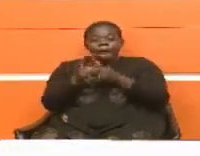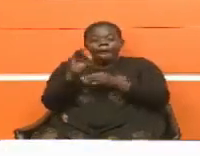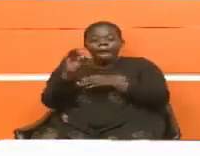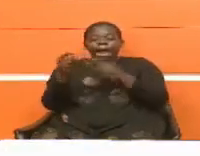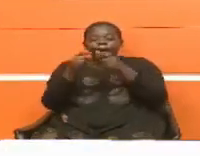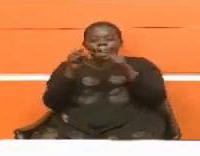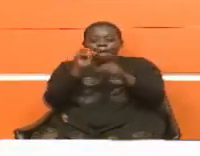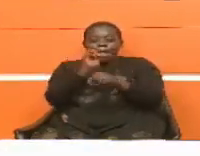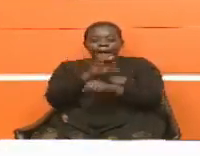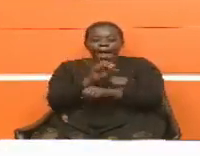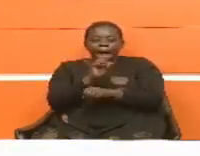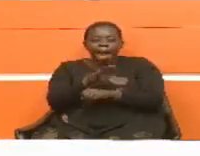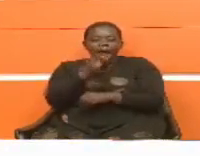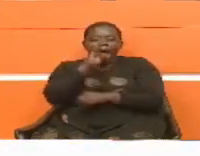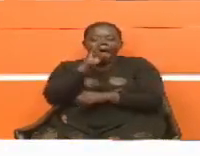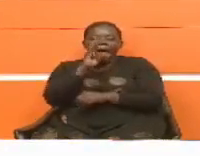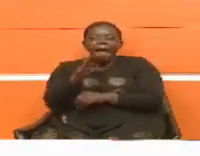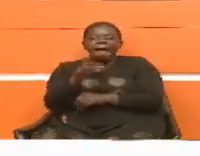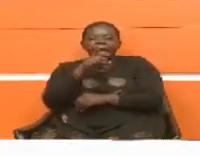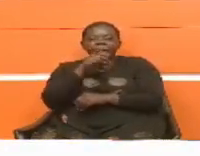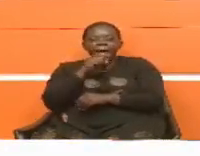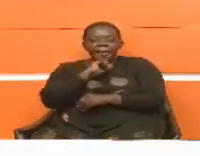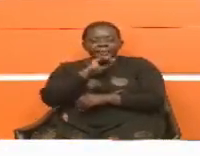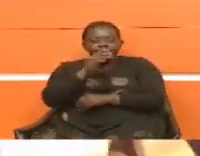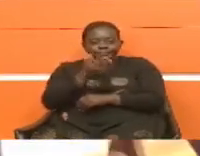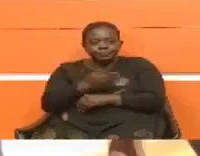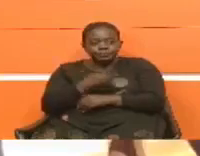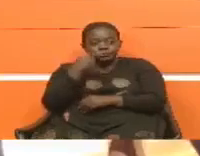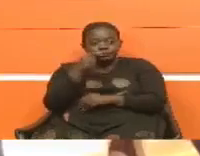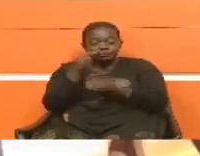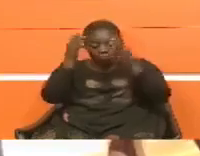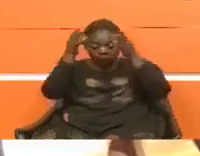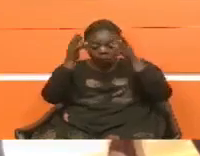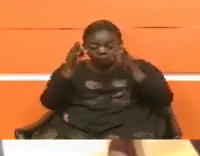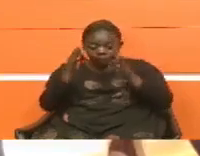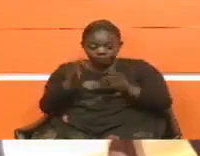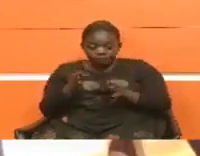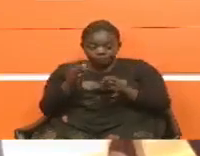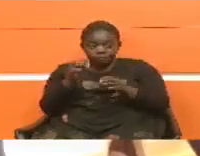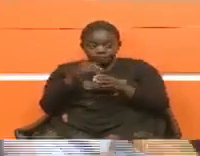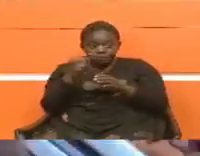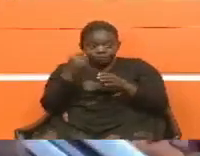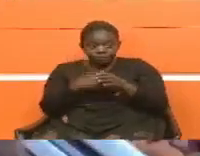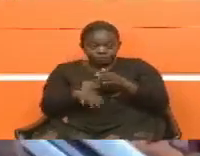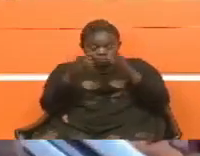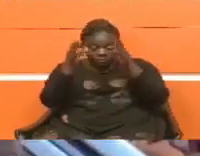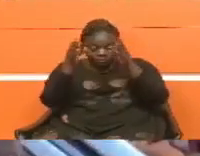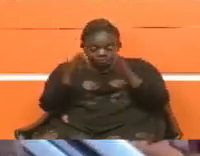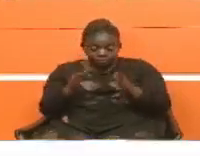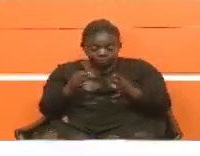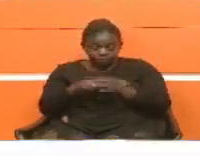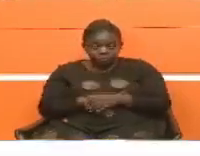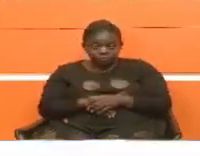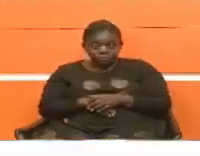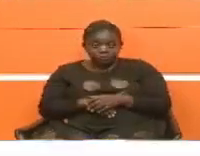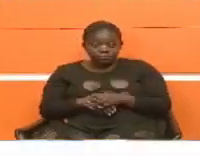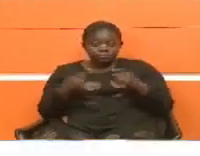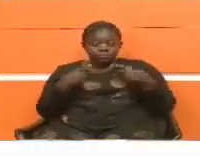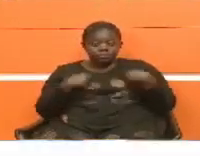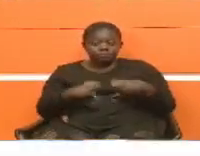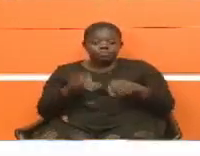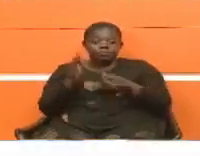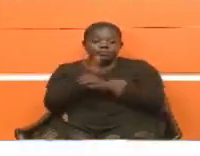nga tubakubiriza okubeera abasajja n'abakazi abasalawo mu bye basazeewo okukola. Tugenda